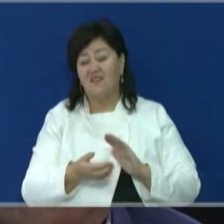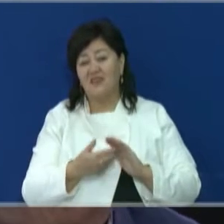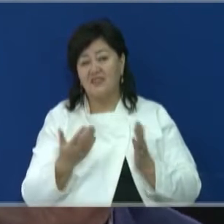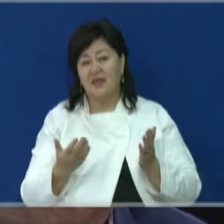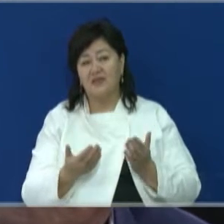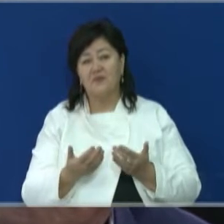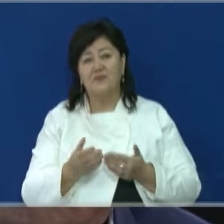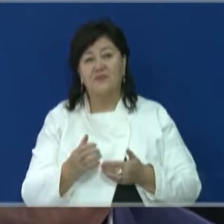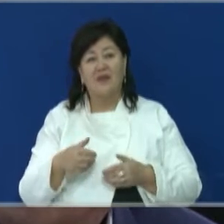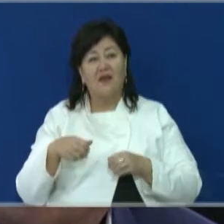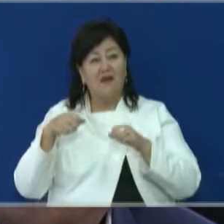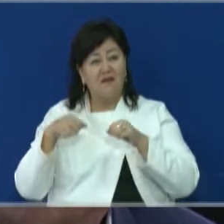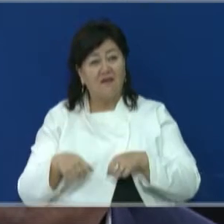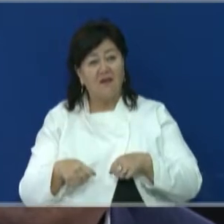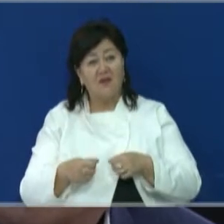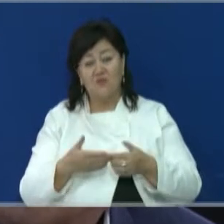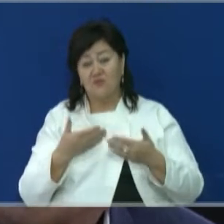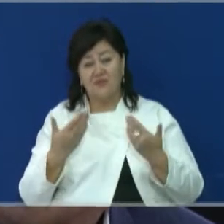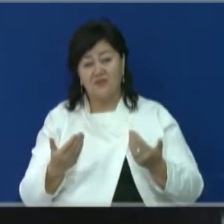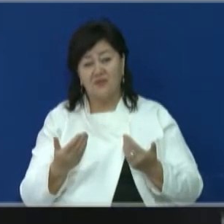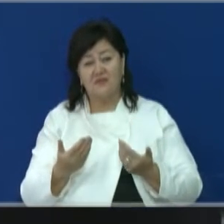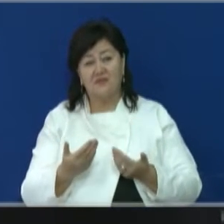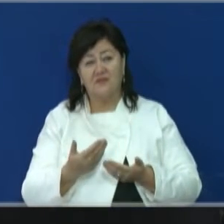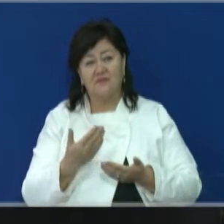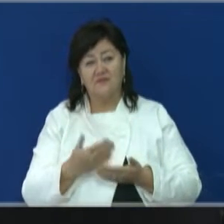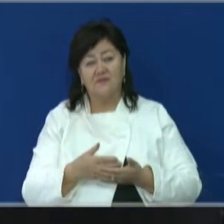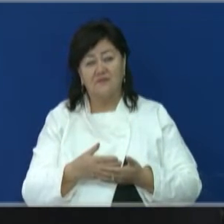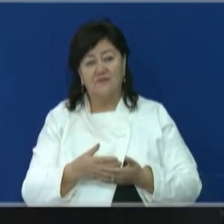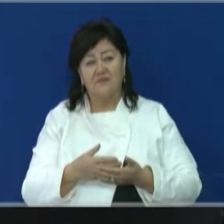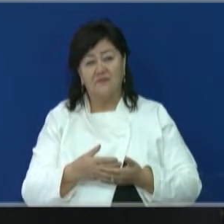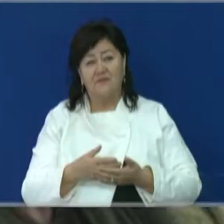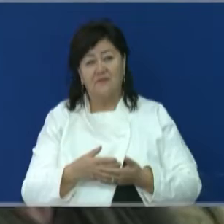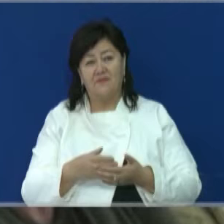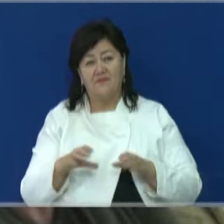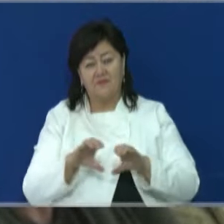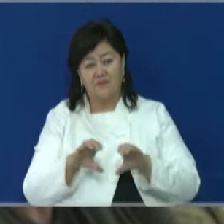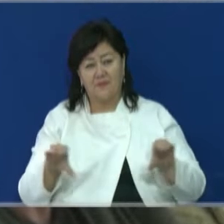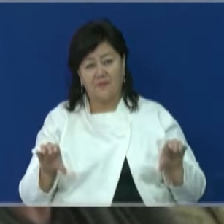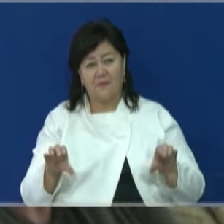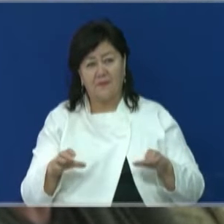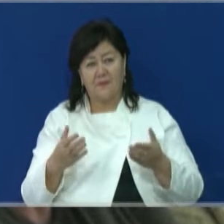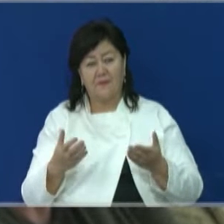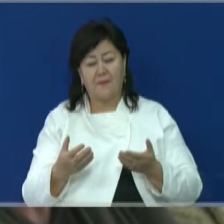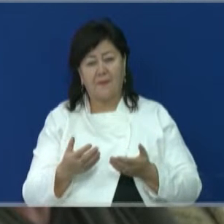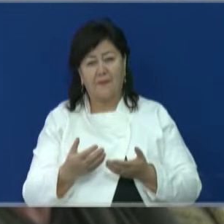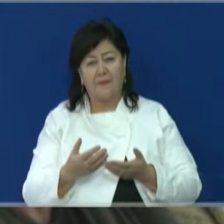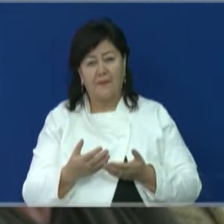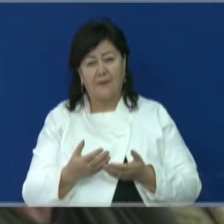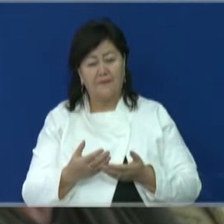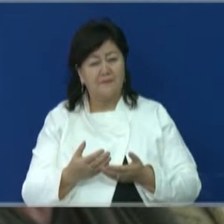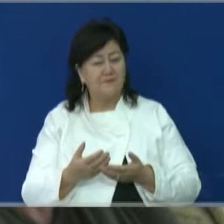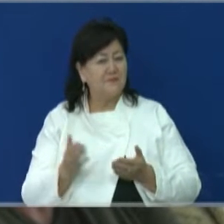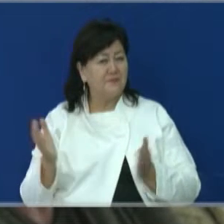емес. Колонканы қойдырттық, айтып барып басқа көшеге қойып берді. Соны қазып су тартқызуға біздің жағдайымыз келмейді. Жағында енді